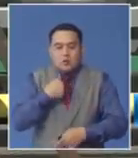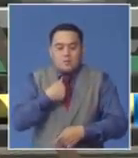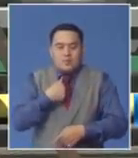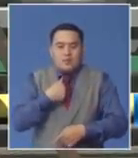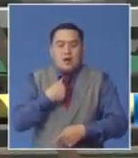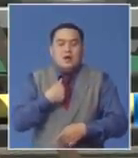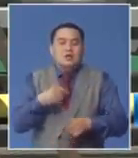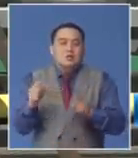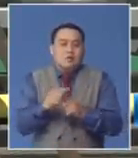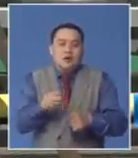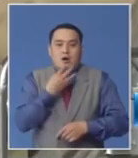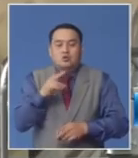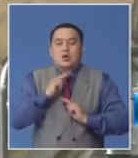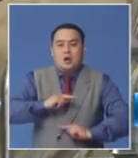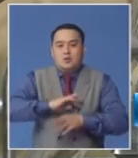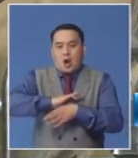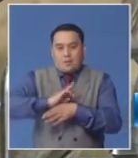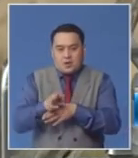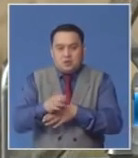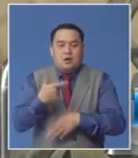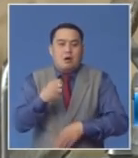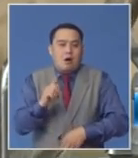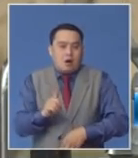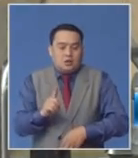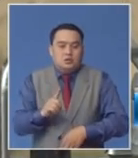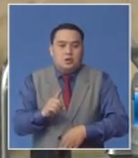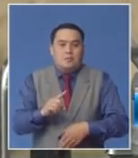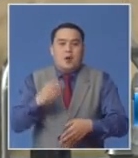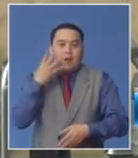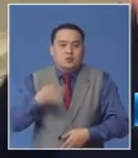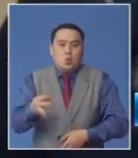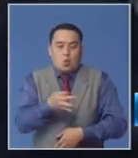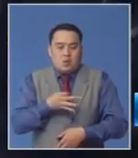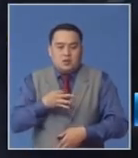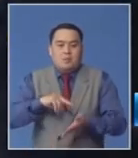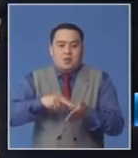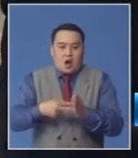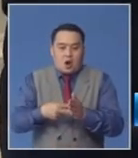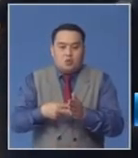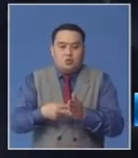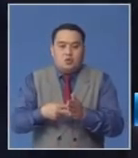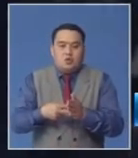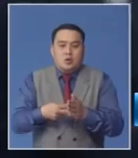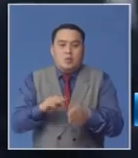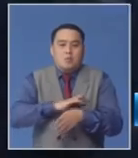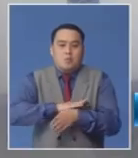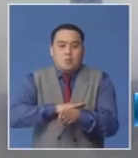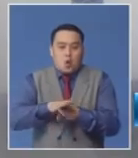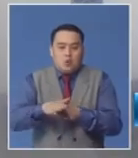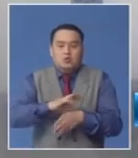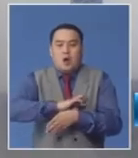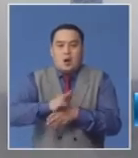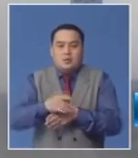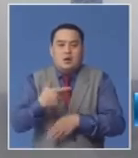президент слова хорошие работы по обеспечению голубым топливом идут по алматинской области планируется в ближайшие годы полностью обеспечить